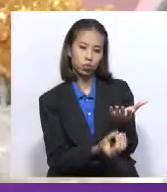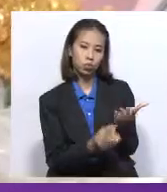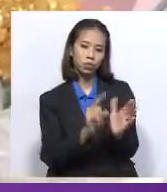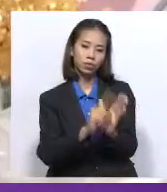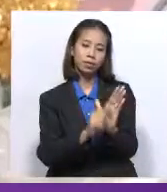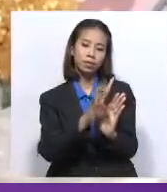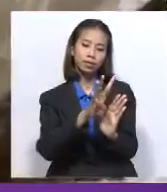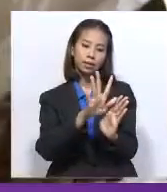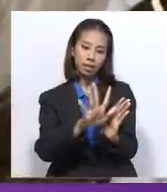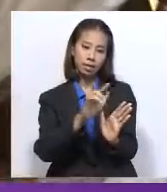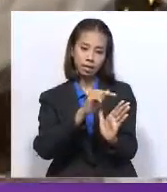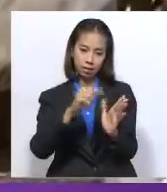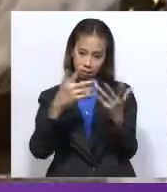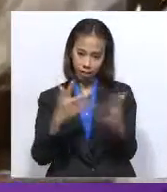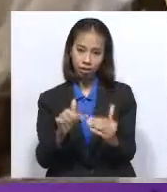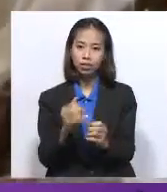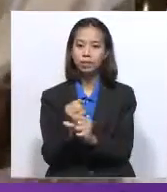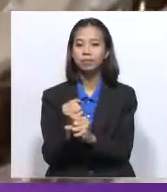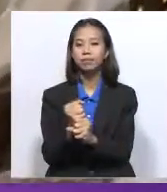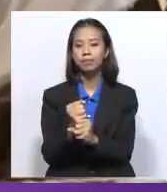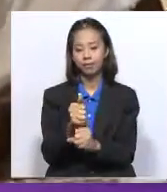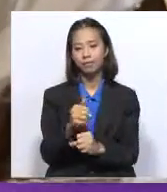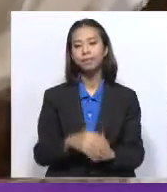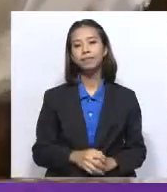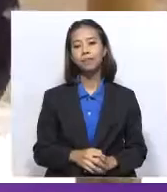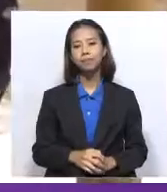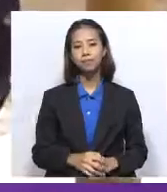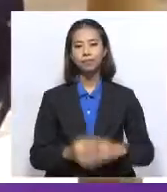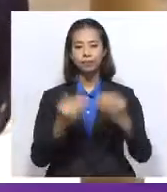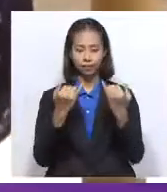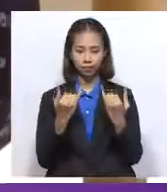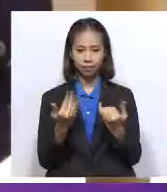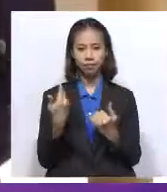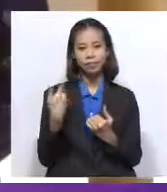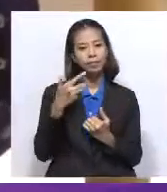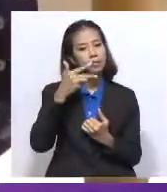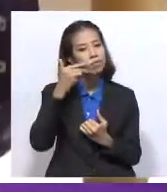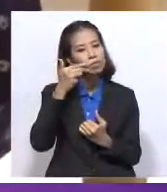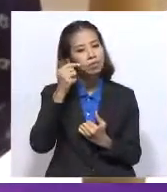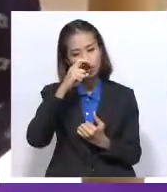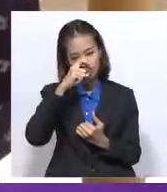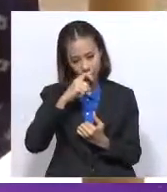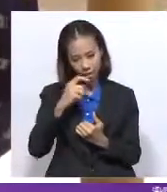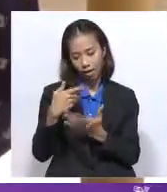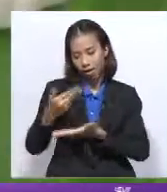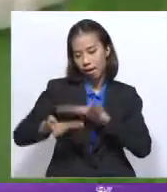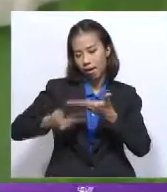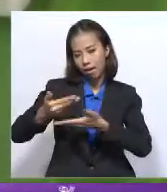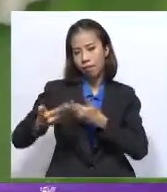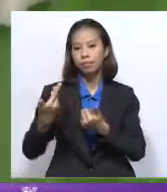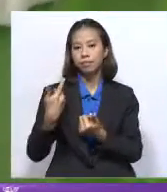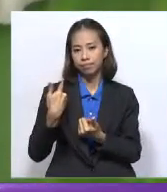ทีก็จะได้ขนมจีบไทยค่ะนอกจากนี้ยังมีขนมไทยจำหน่ายอีกนะคะทั้งสา